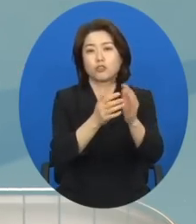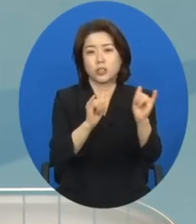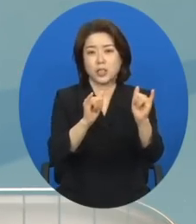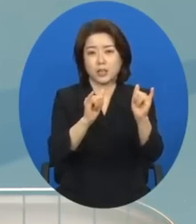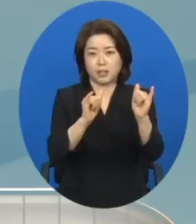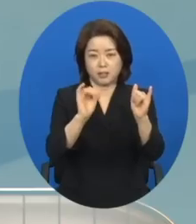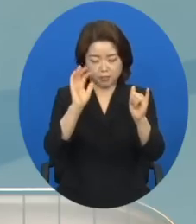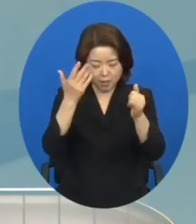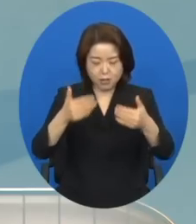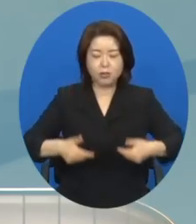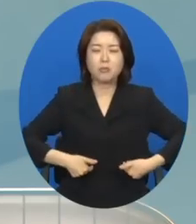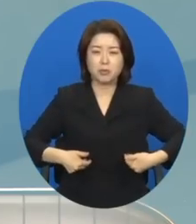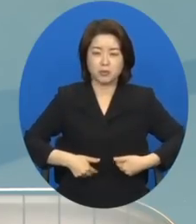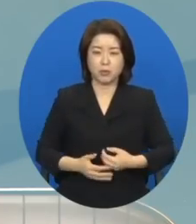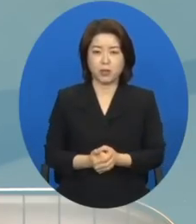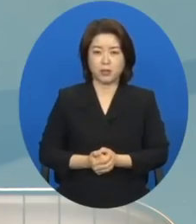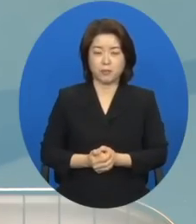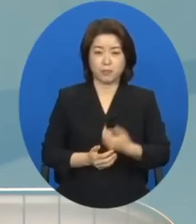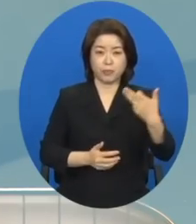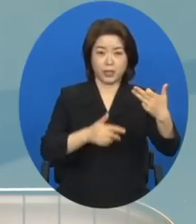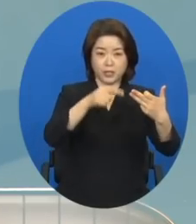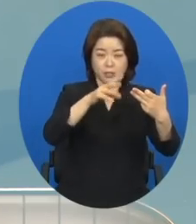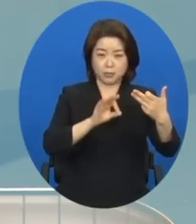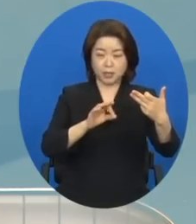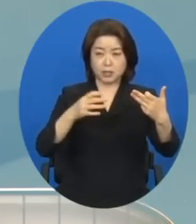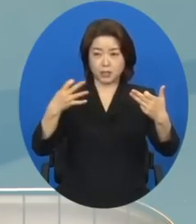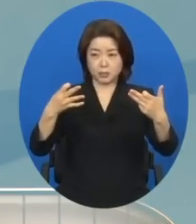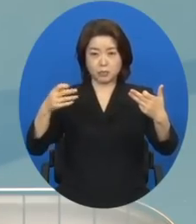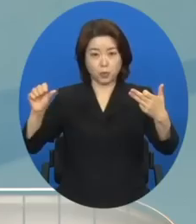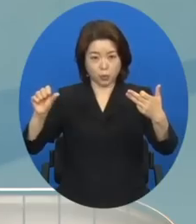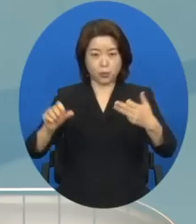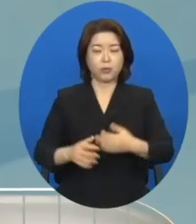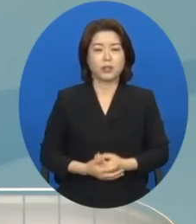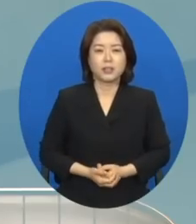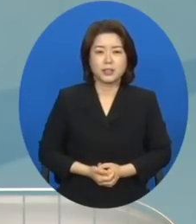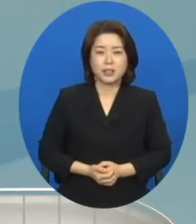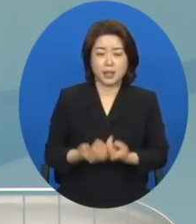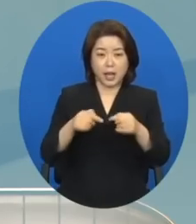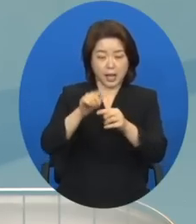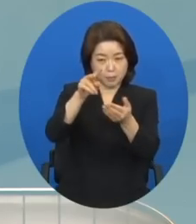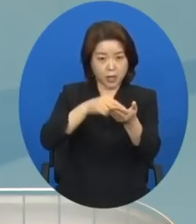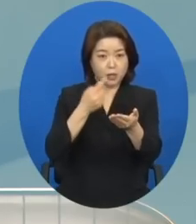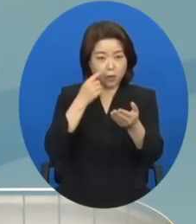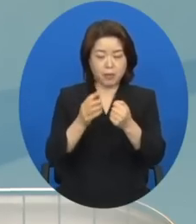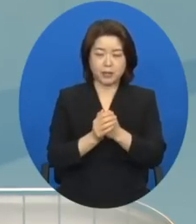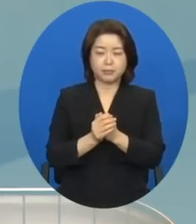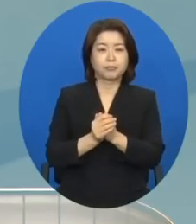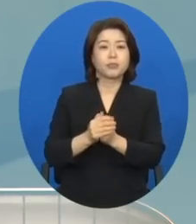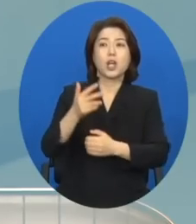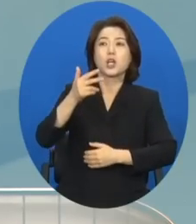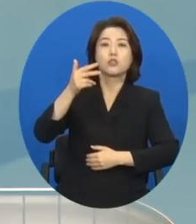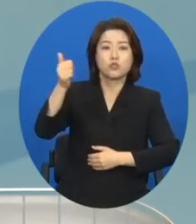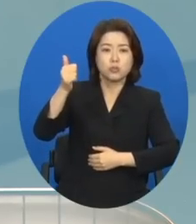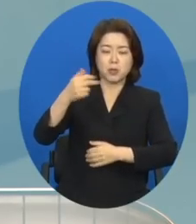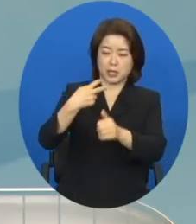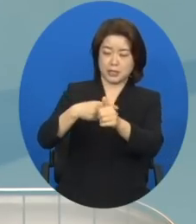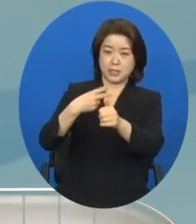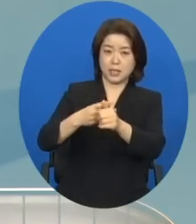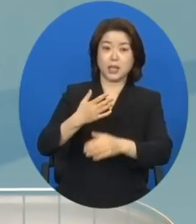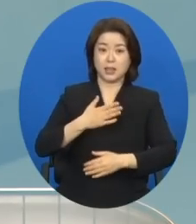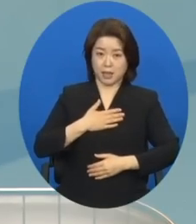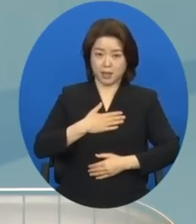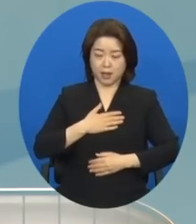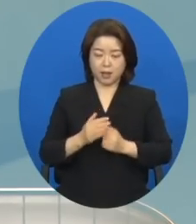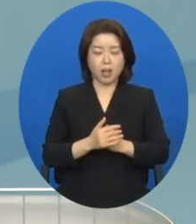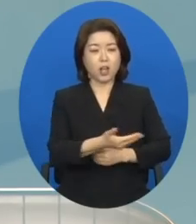한다는 것이죠. 13장 14절에서 15절 말씀을 우리 함께 읽어보겠습니다. 시작. 주임이여 선생인 내가